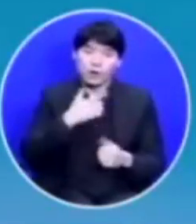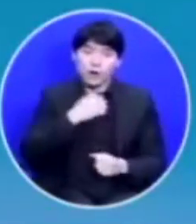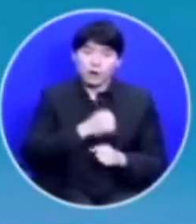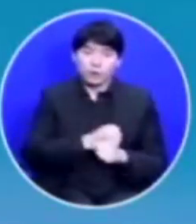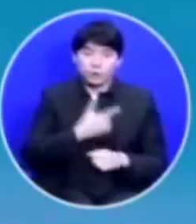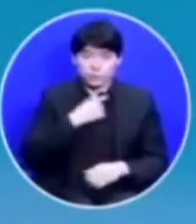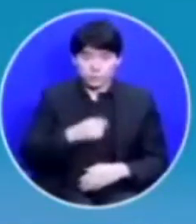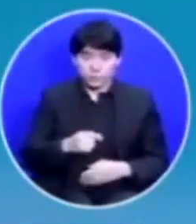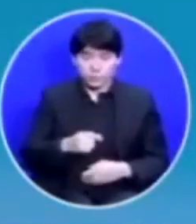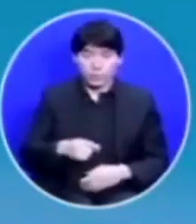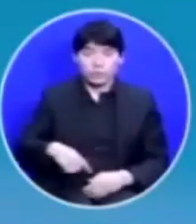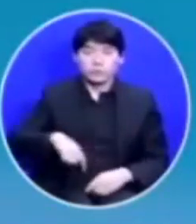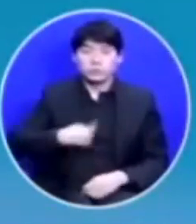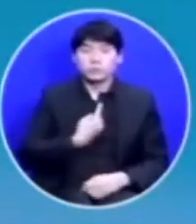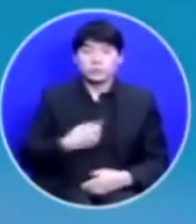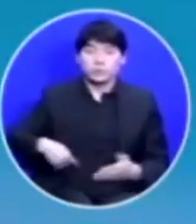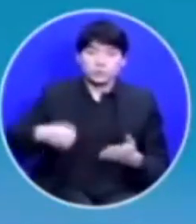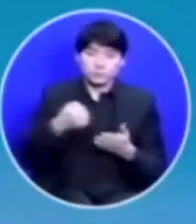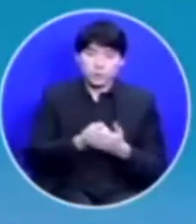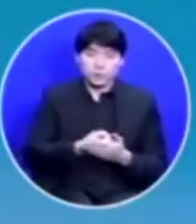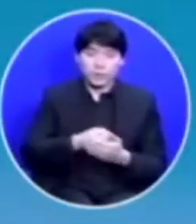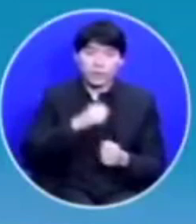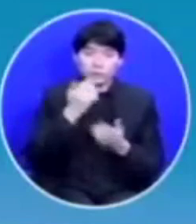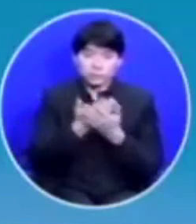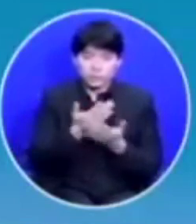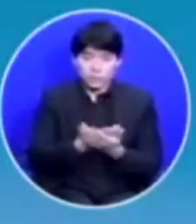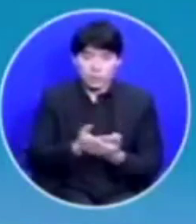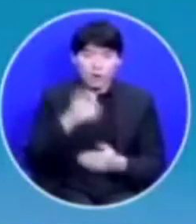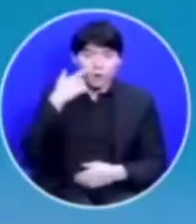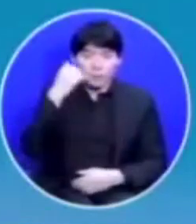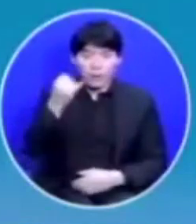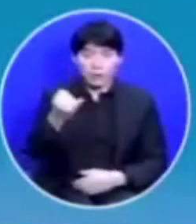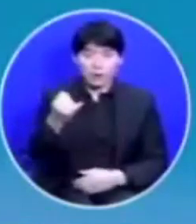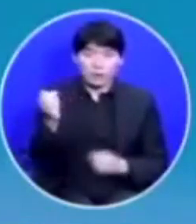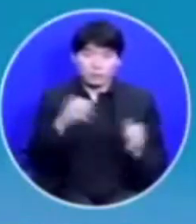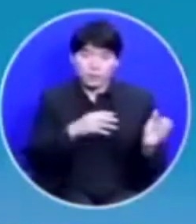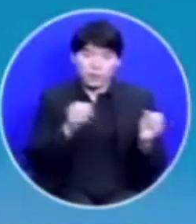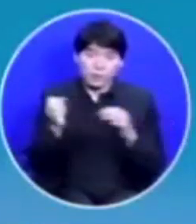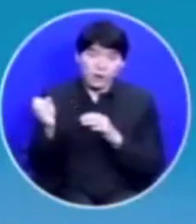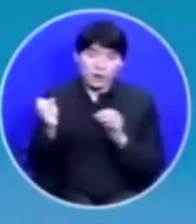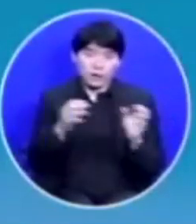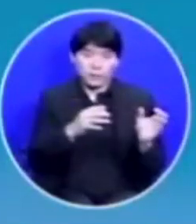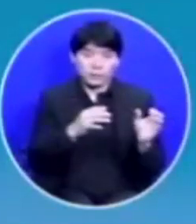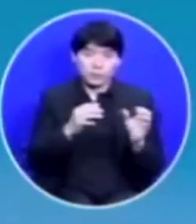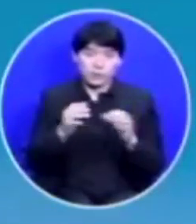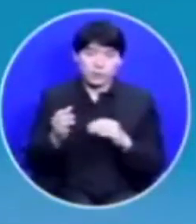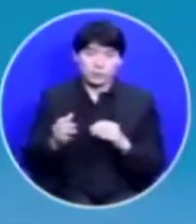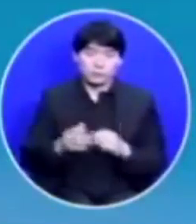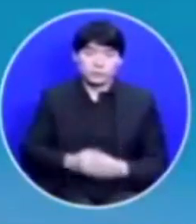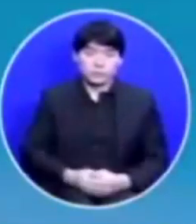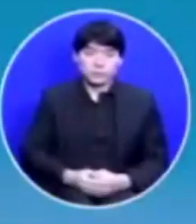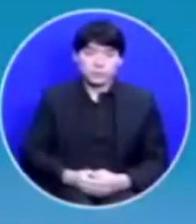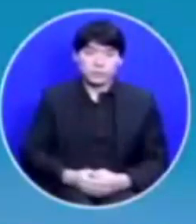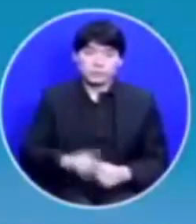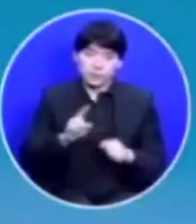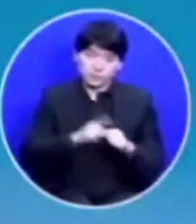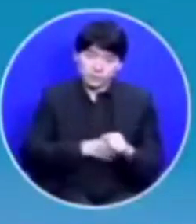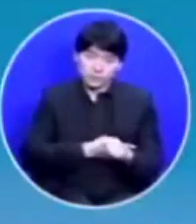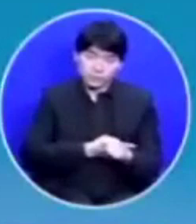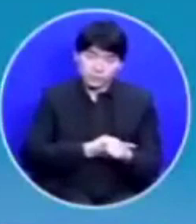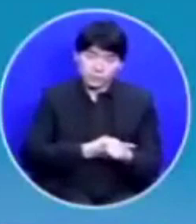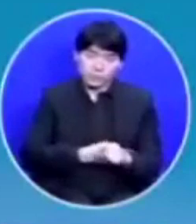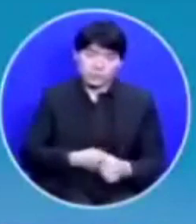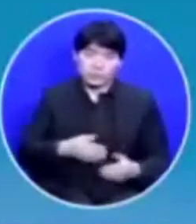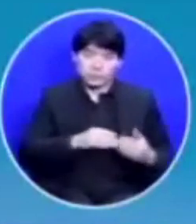스스로 결심 하게 해주세요 엄마가 이렇게 저력에 대화를 그랑 풀어가면서 은 이유도 는 하지만